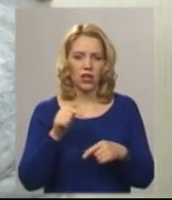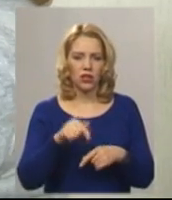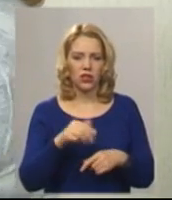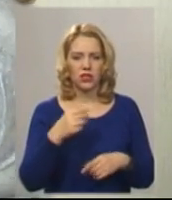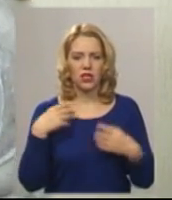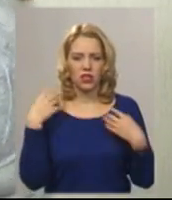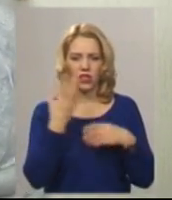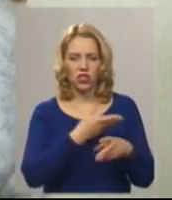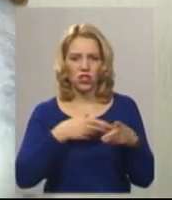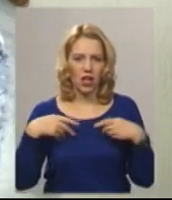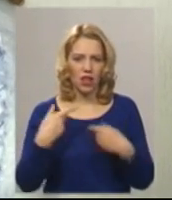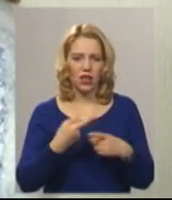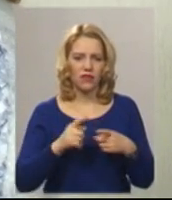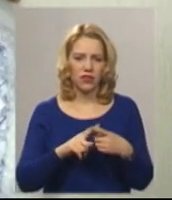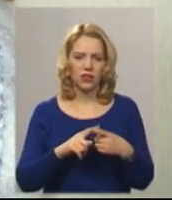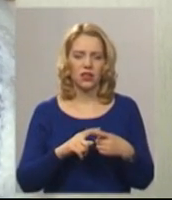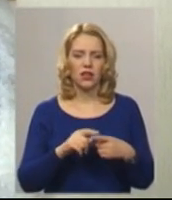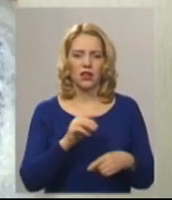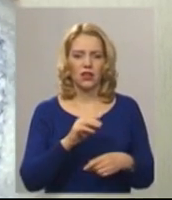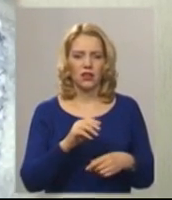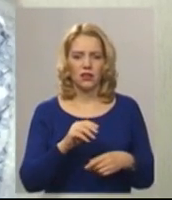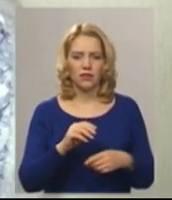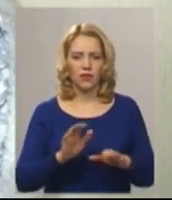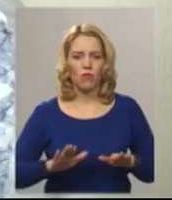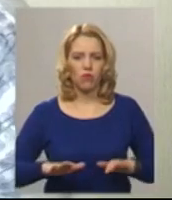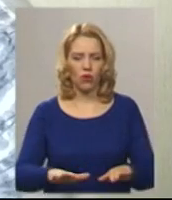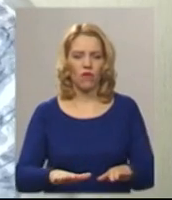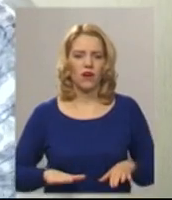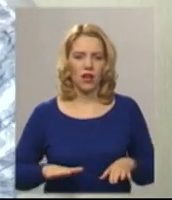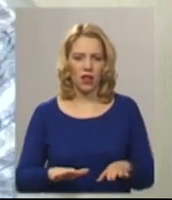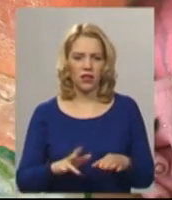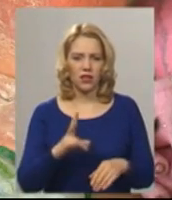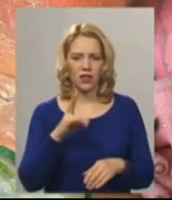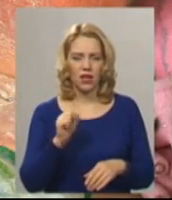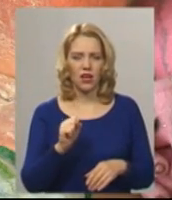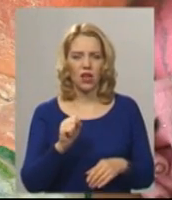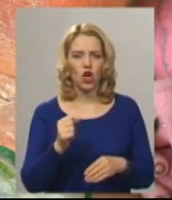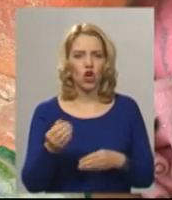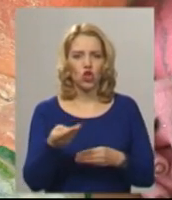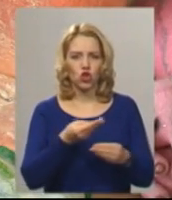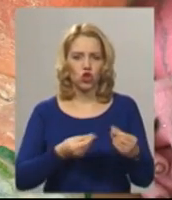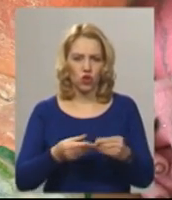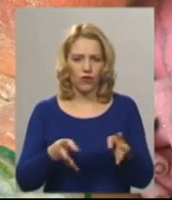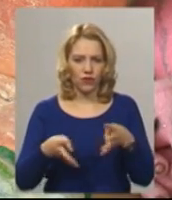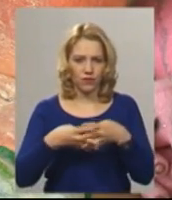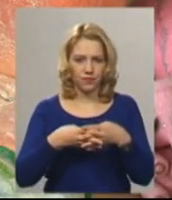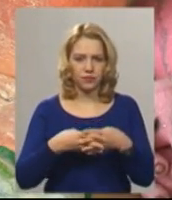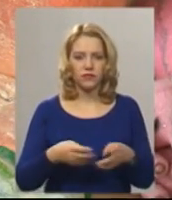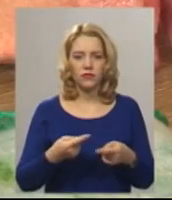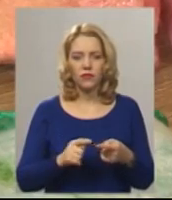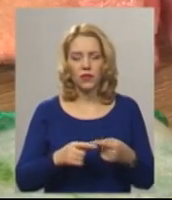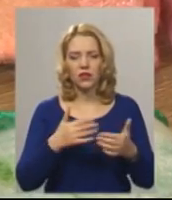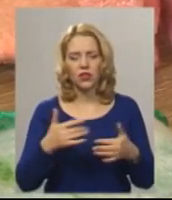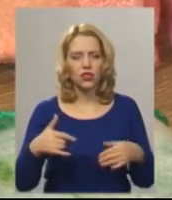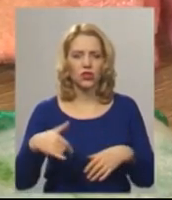шалик, він приваляний, волокна привалені на шовк, натуральний маргіланський шовк. Для виготовлення шапок, шаликів, сумок і